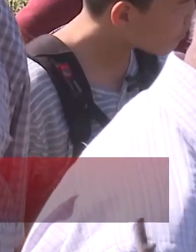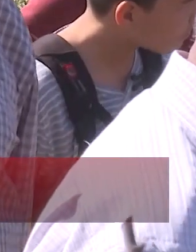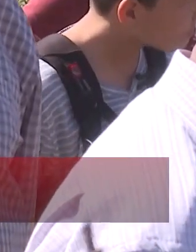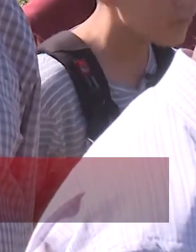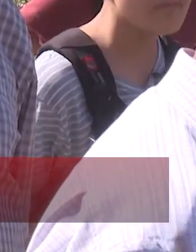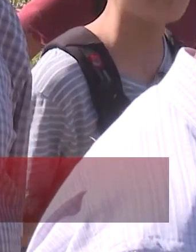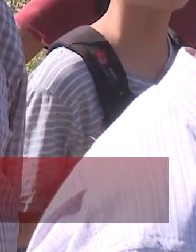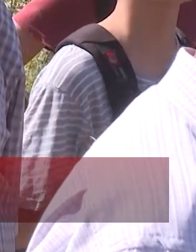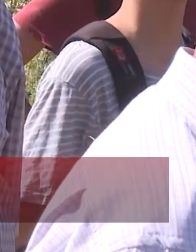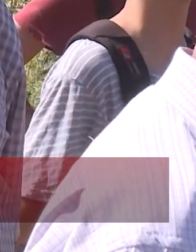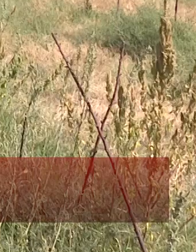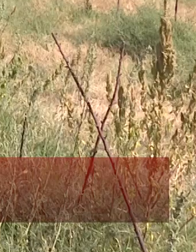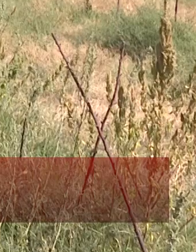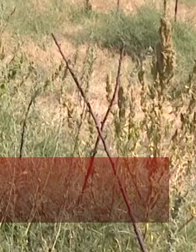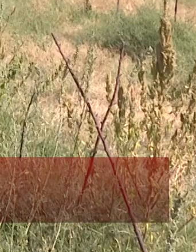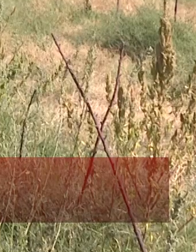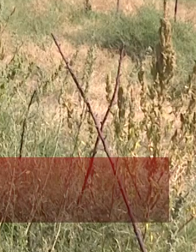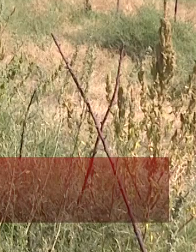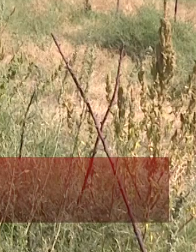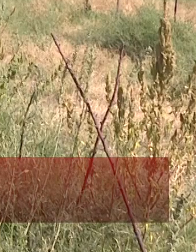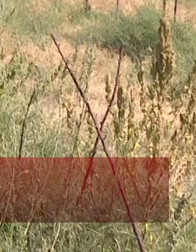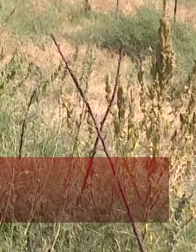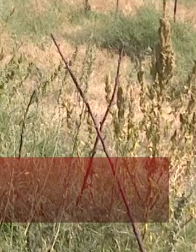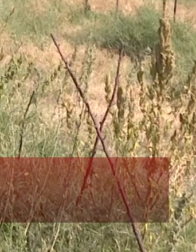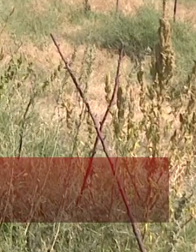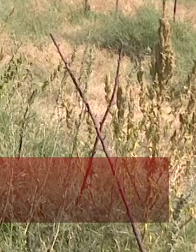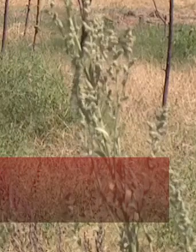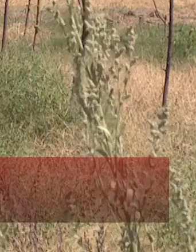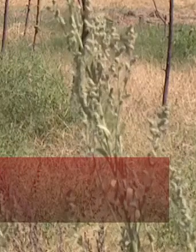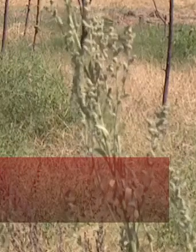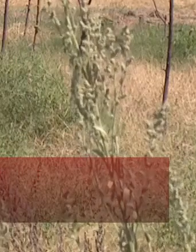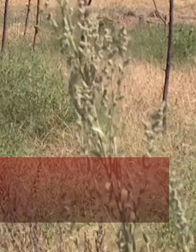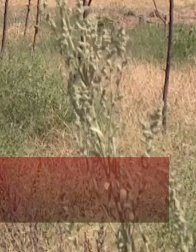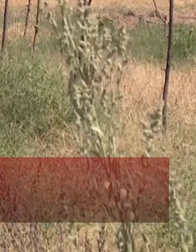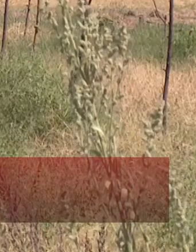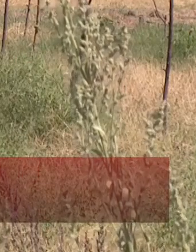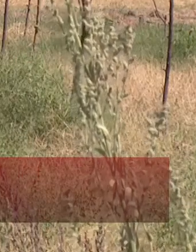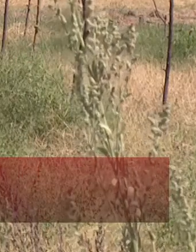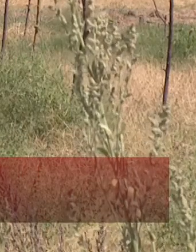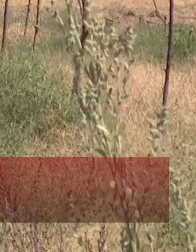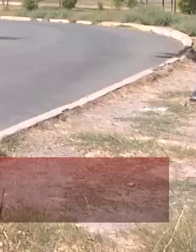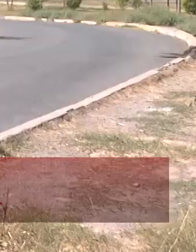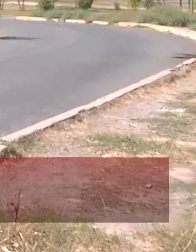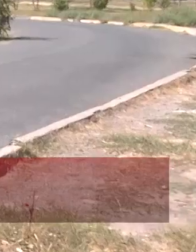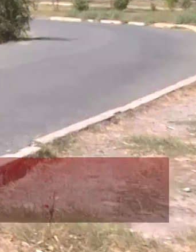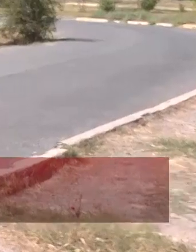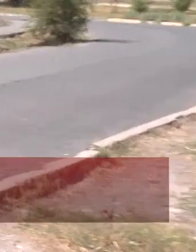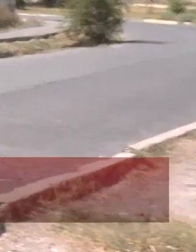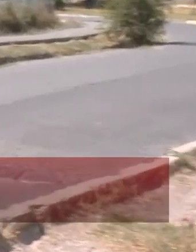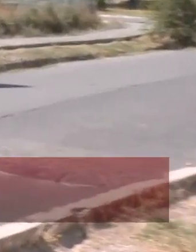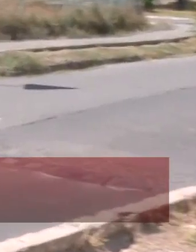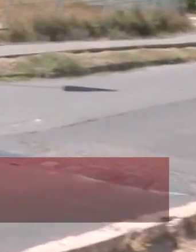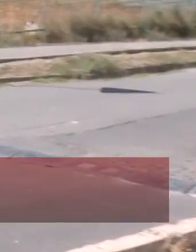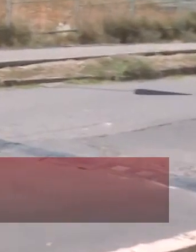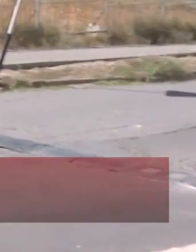написали письмо президенту страны с просьбой убедить чиновников сделать им спортивную площадку. Подписи поставили 500 человек. Марина